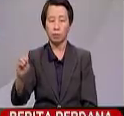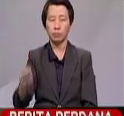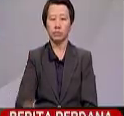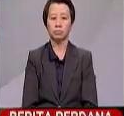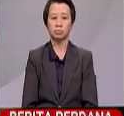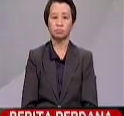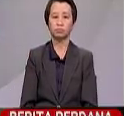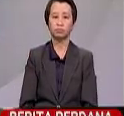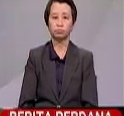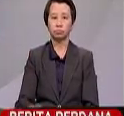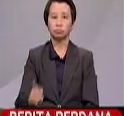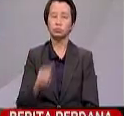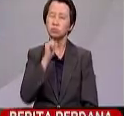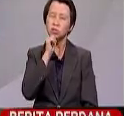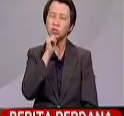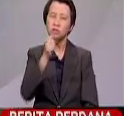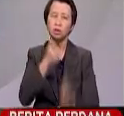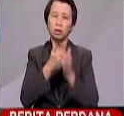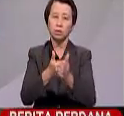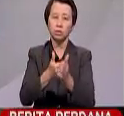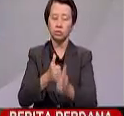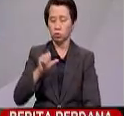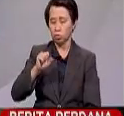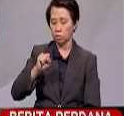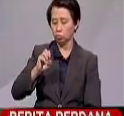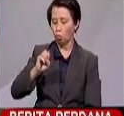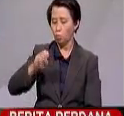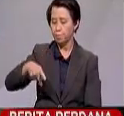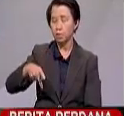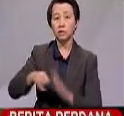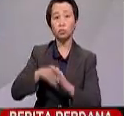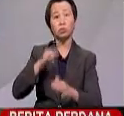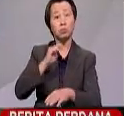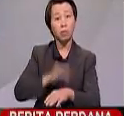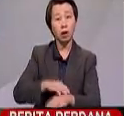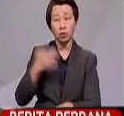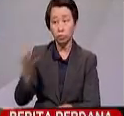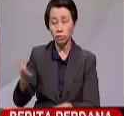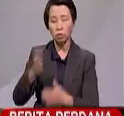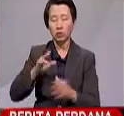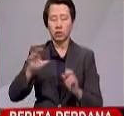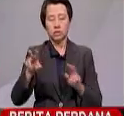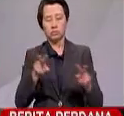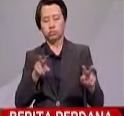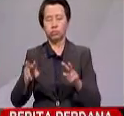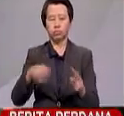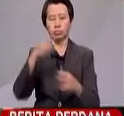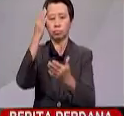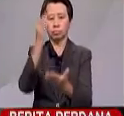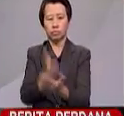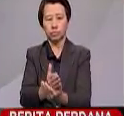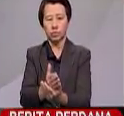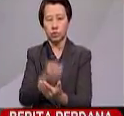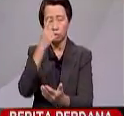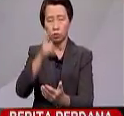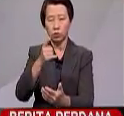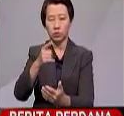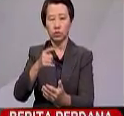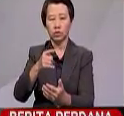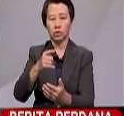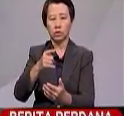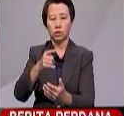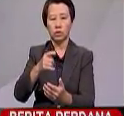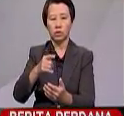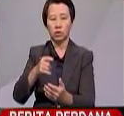Tidak mengikut SOP semasa beliau berhenti untuk keluar masuk